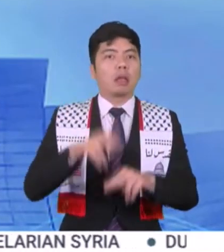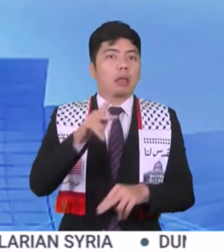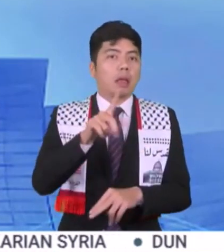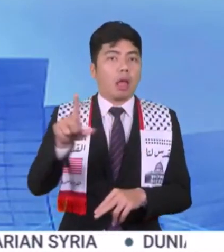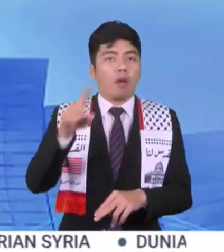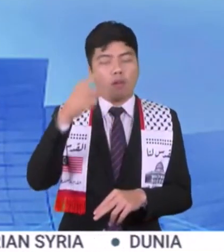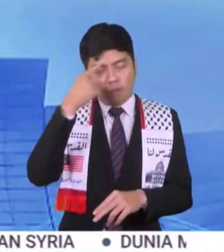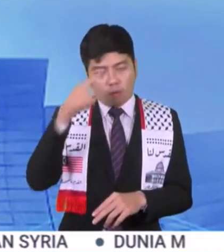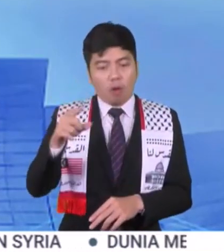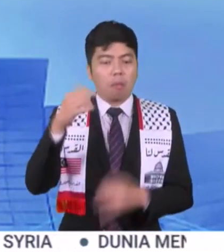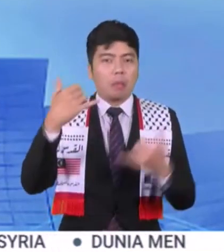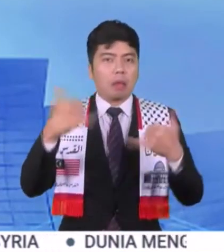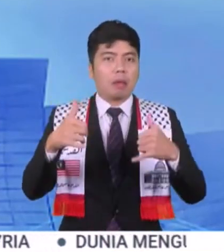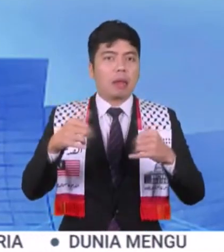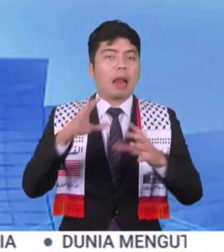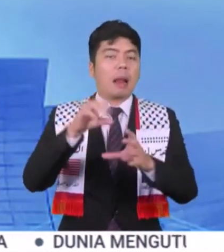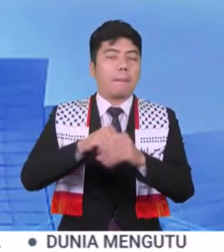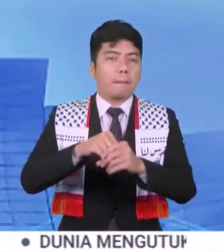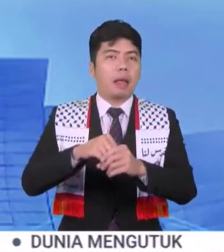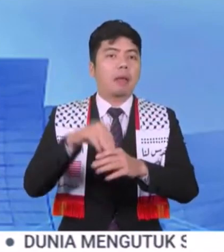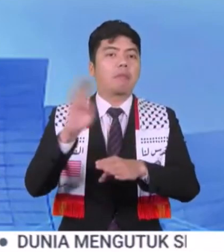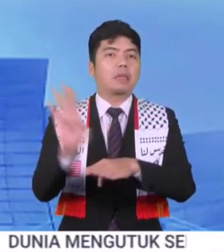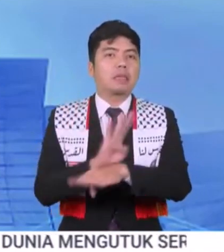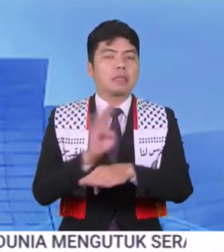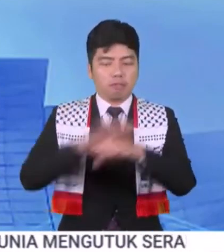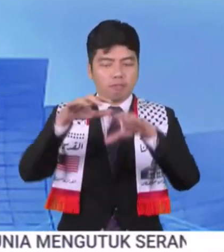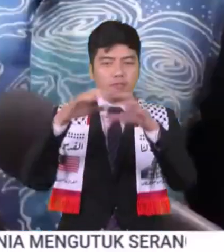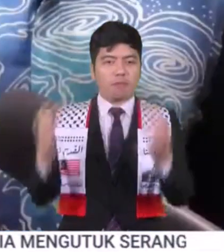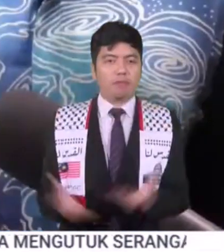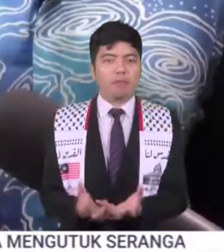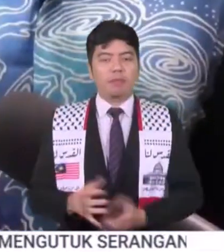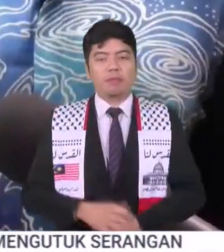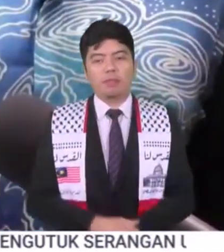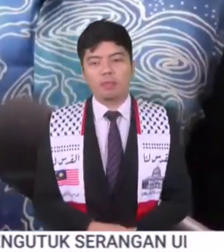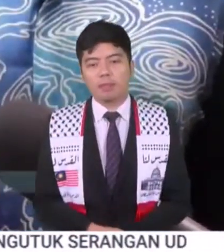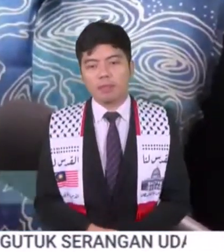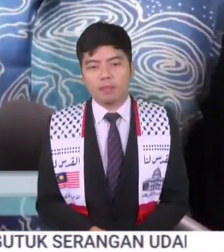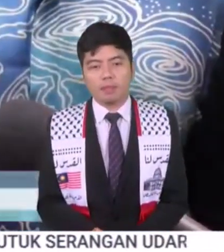Kuala Lumpur sebagai pemain utama ekonomi global.